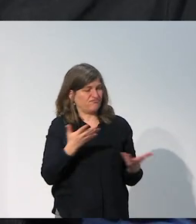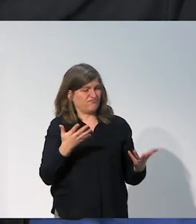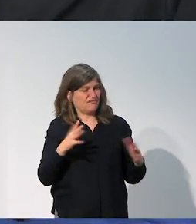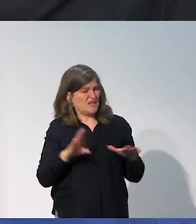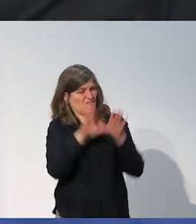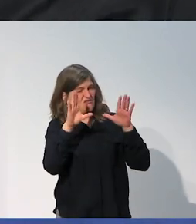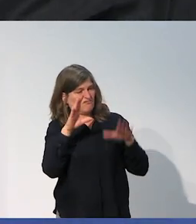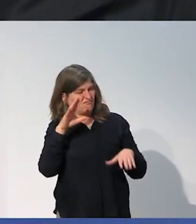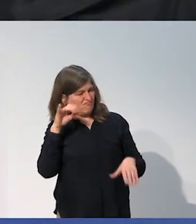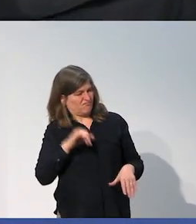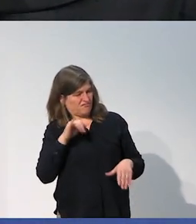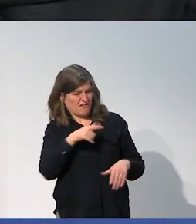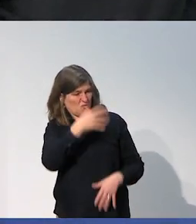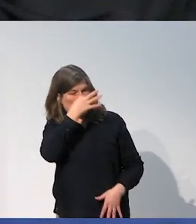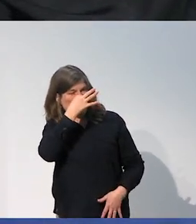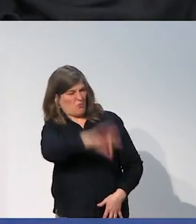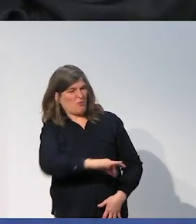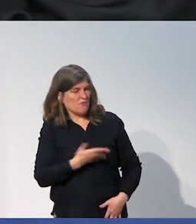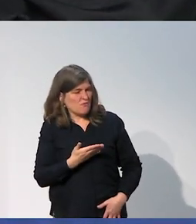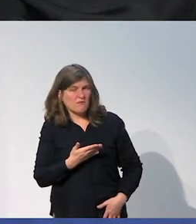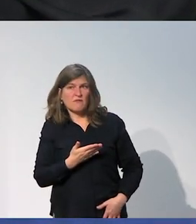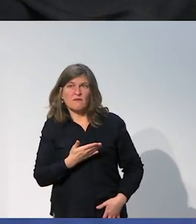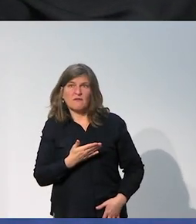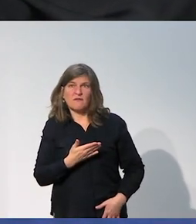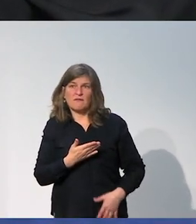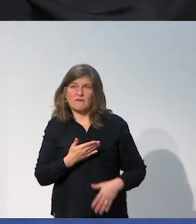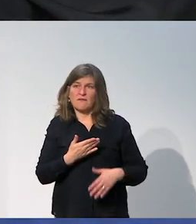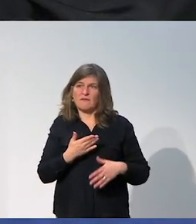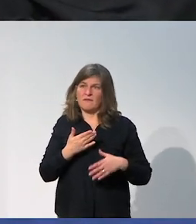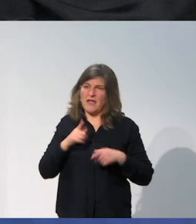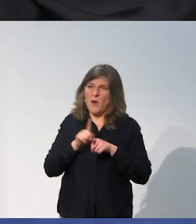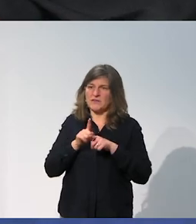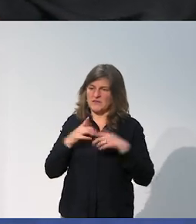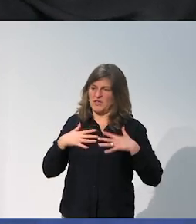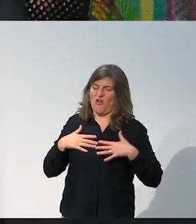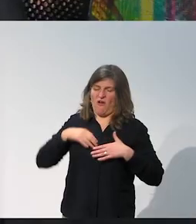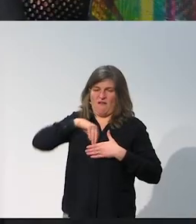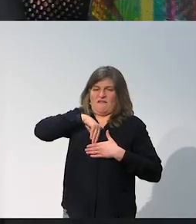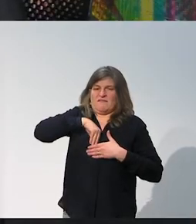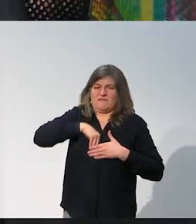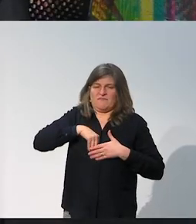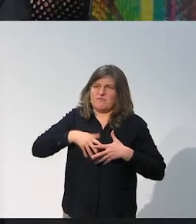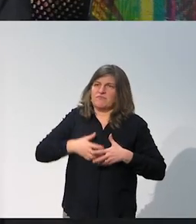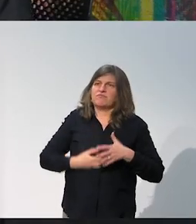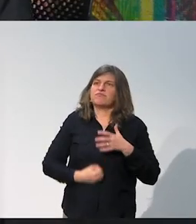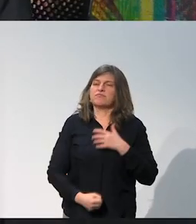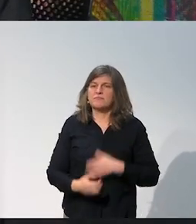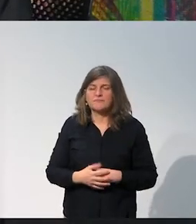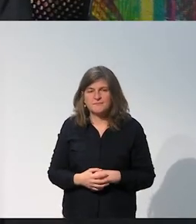pues, ça pue ». Et il s'enfonce. J'ai hésité avant de lire, mais